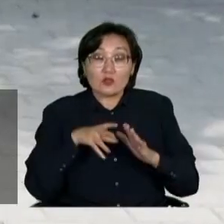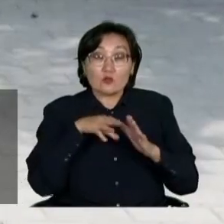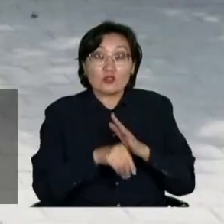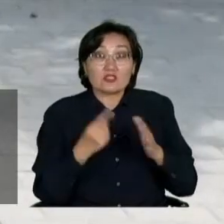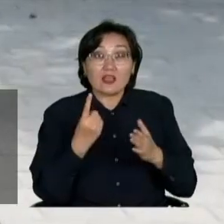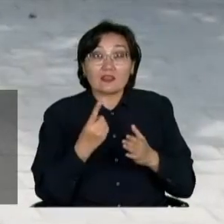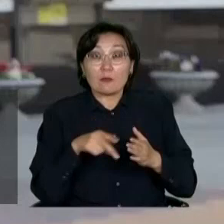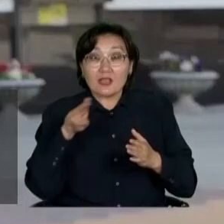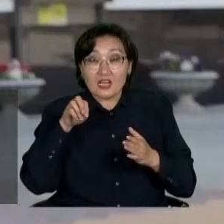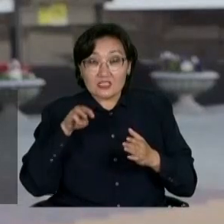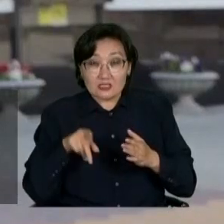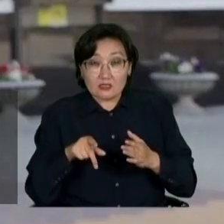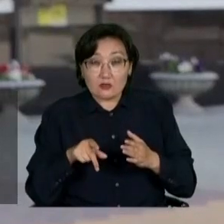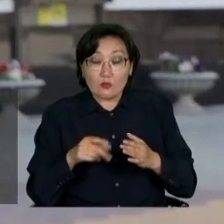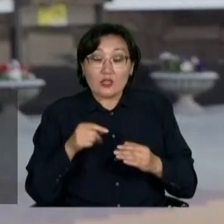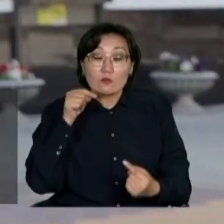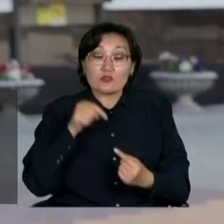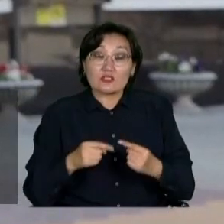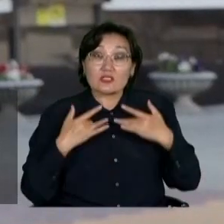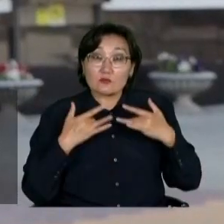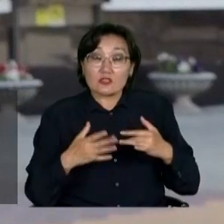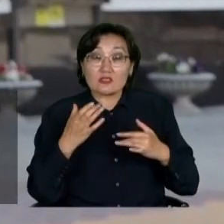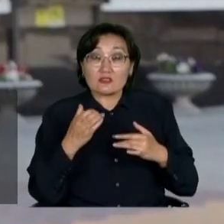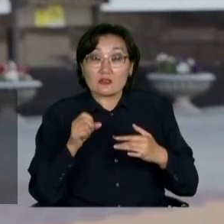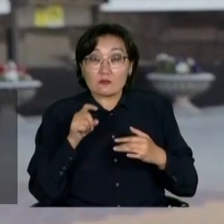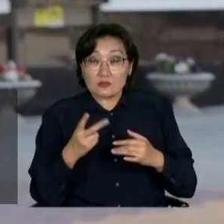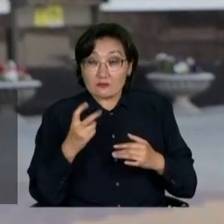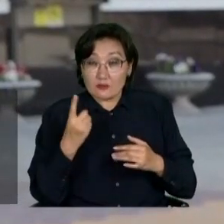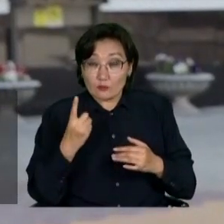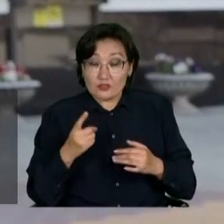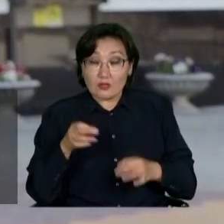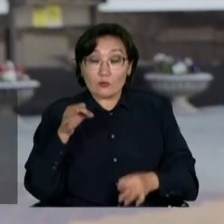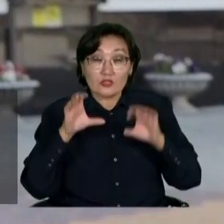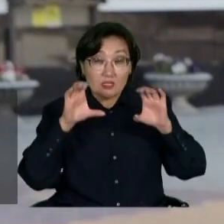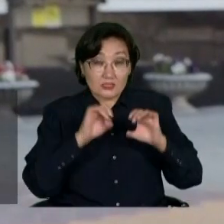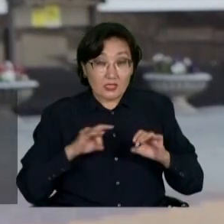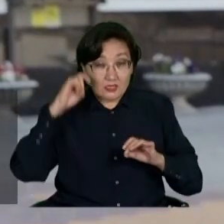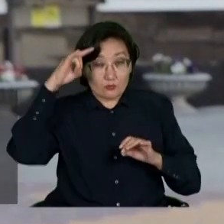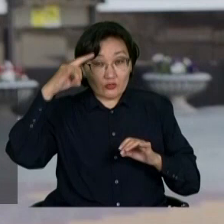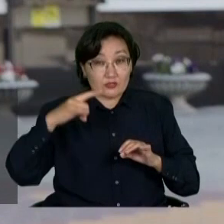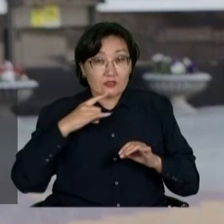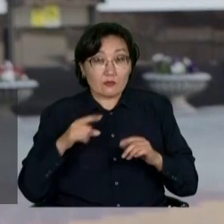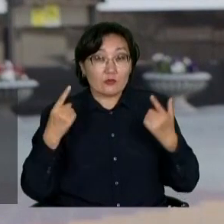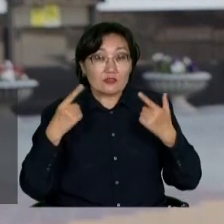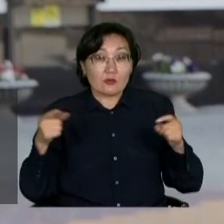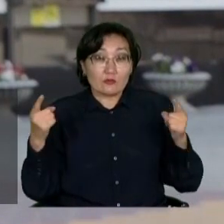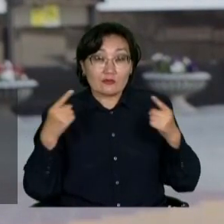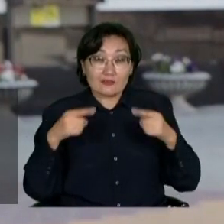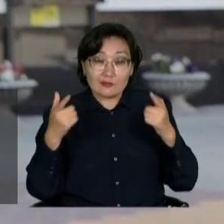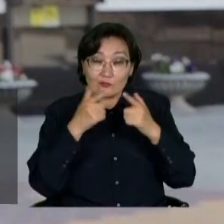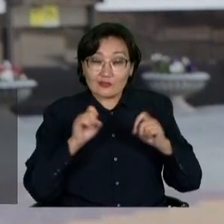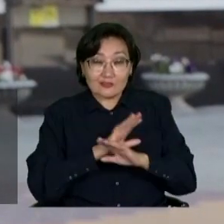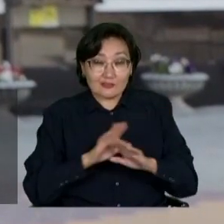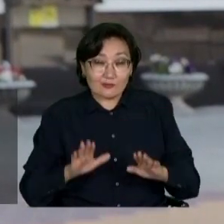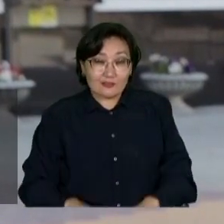около 1 млрд тенге в соответствии с требованиями статьи 2011 уголовно-процессуального кодекса Республики Казахстан иные сведения разглашению